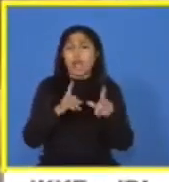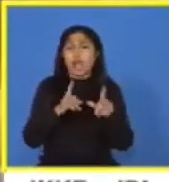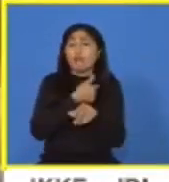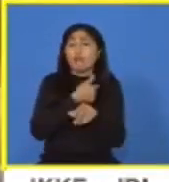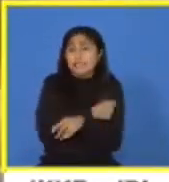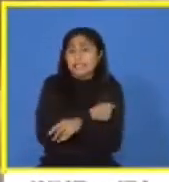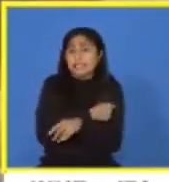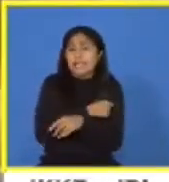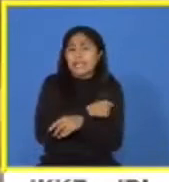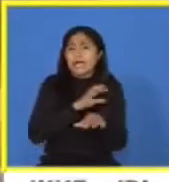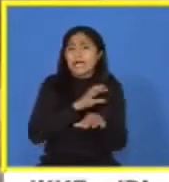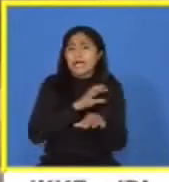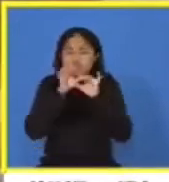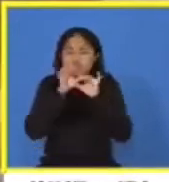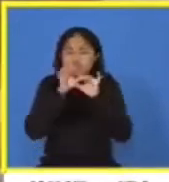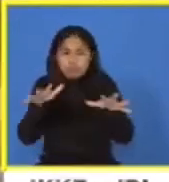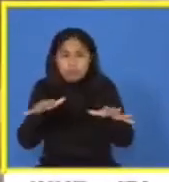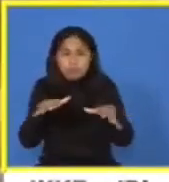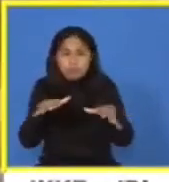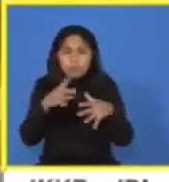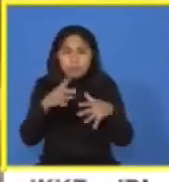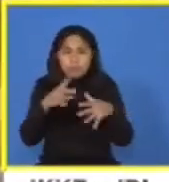yang bervariasi seperti ini,